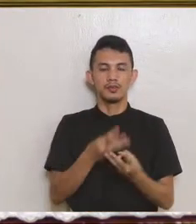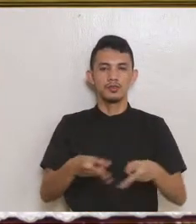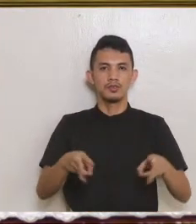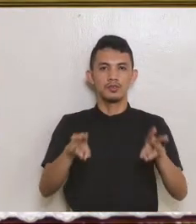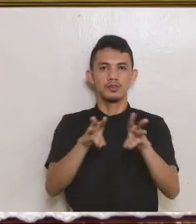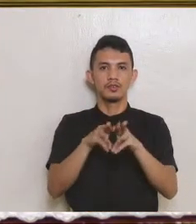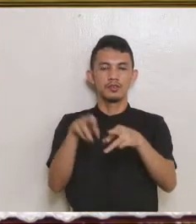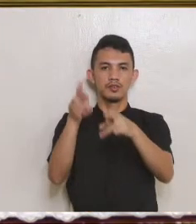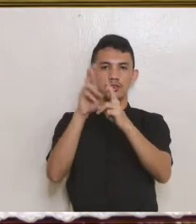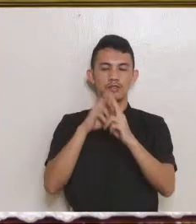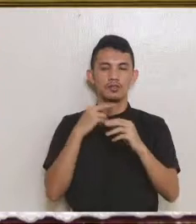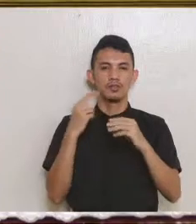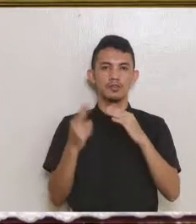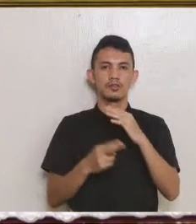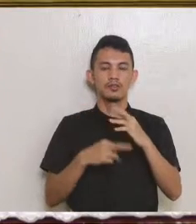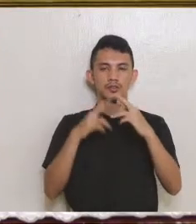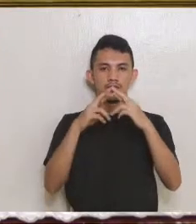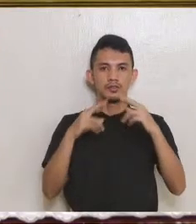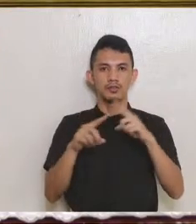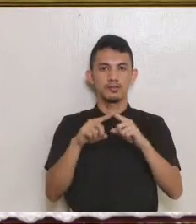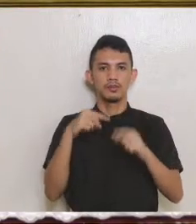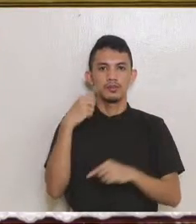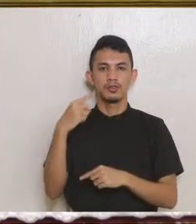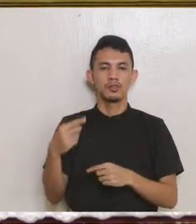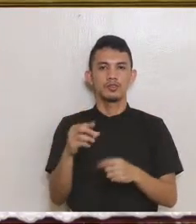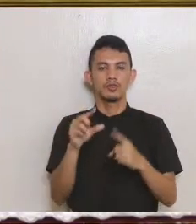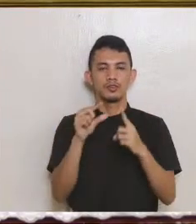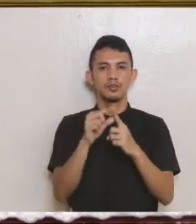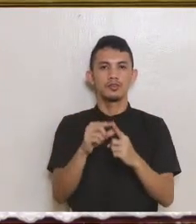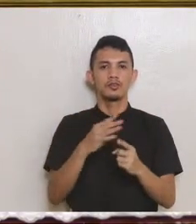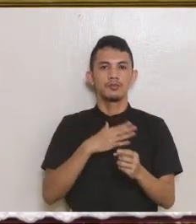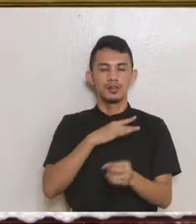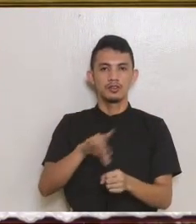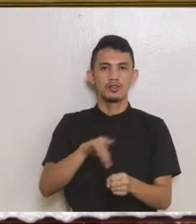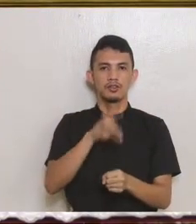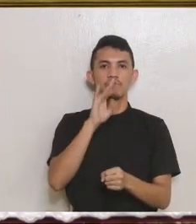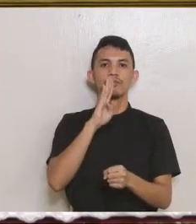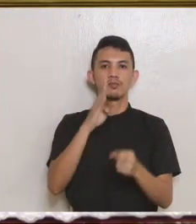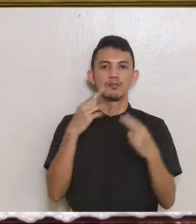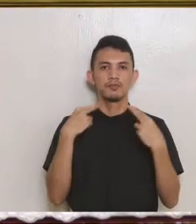nga makalawat kanimo, apan ipamulong mo lamang nga mamaayo ako.